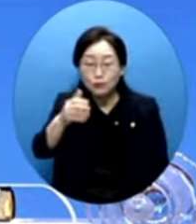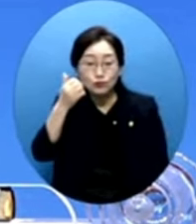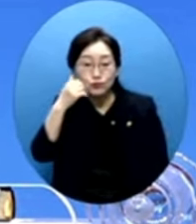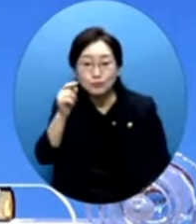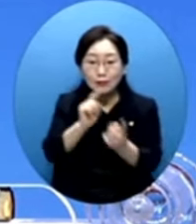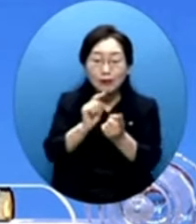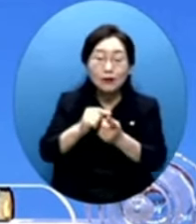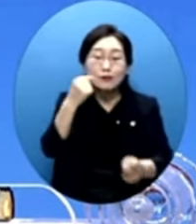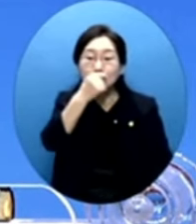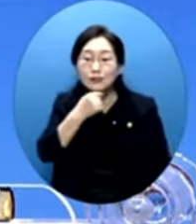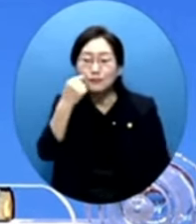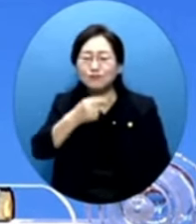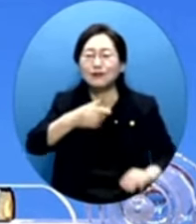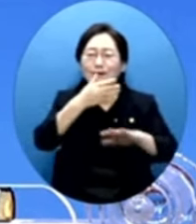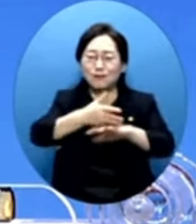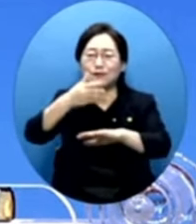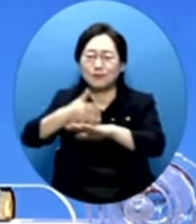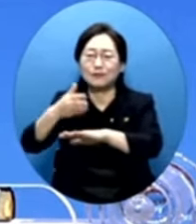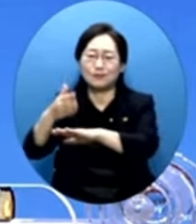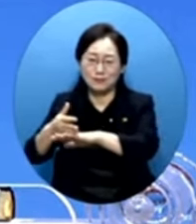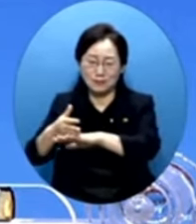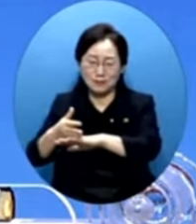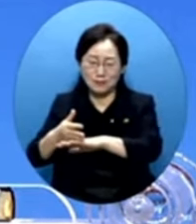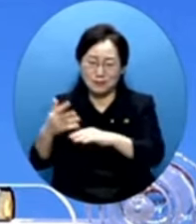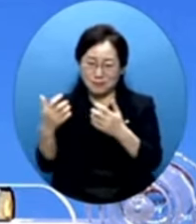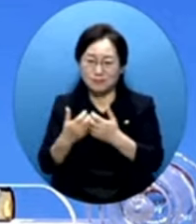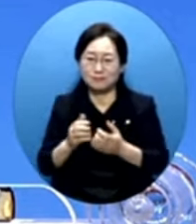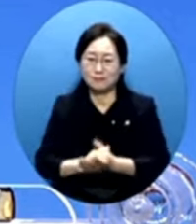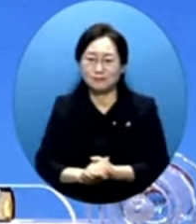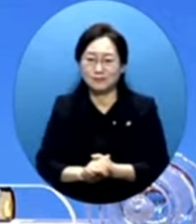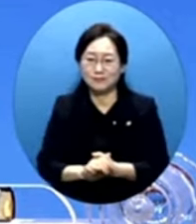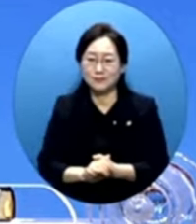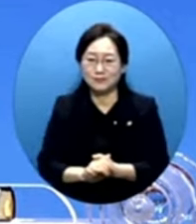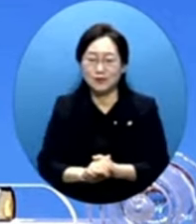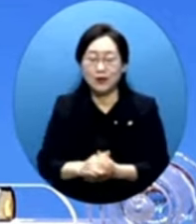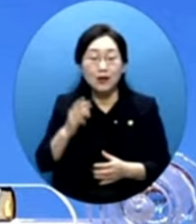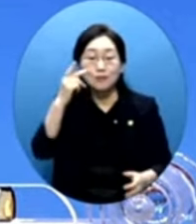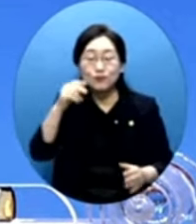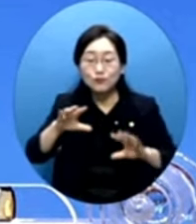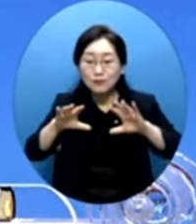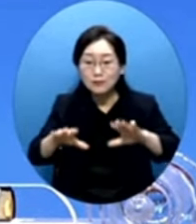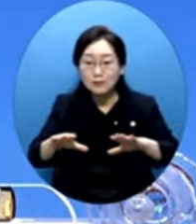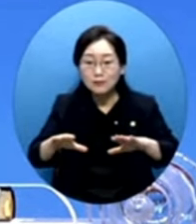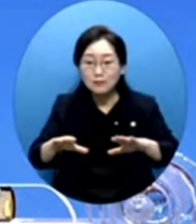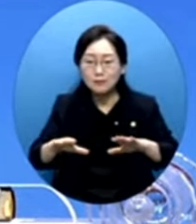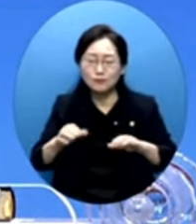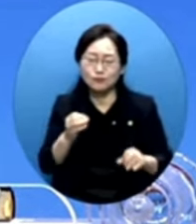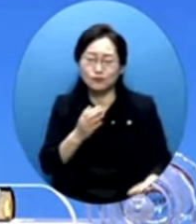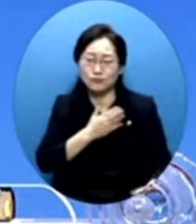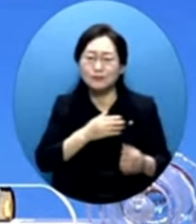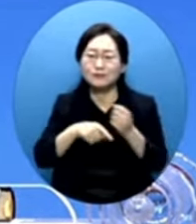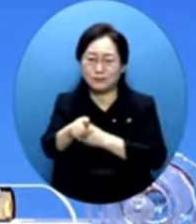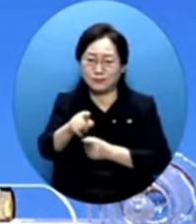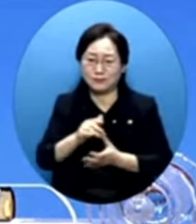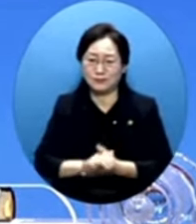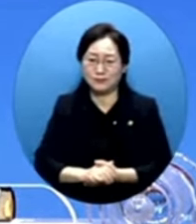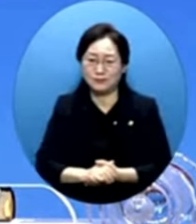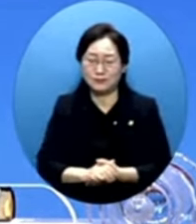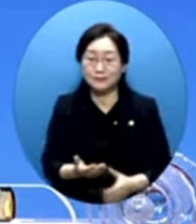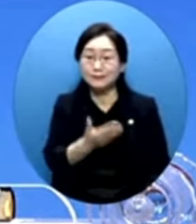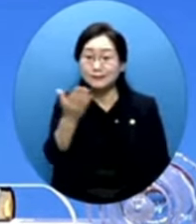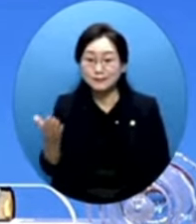입에서 감사가 넘쳐납니다 그래서 미국이 오늘날 이렇게 복을 받게 된 것입니다